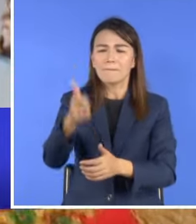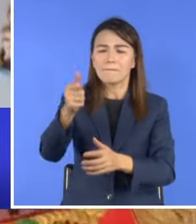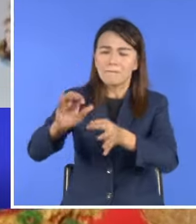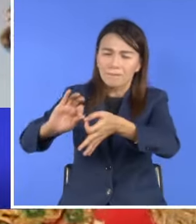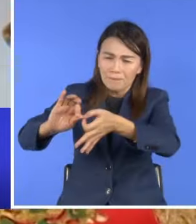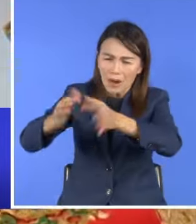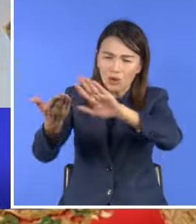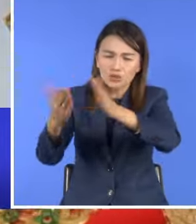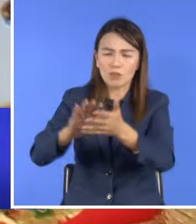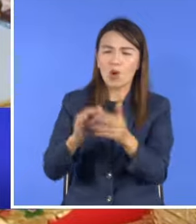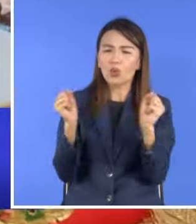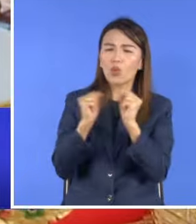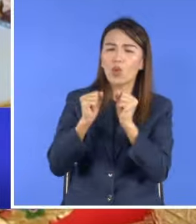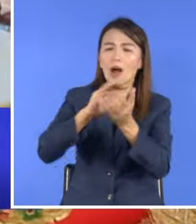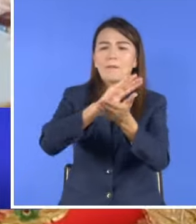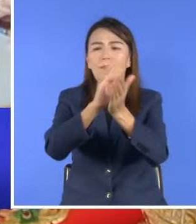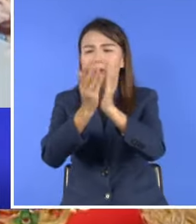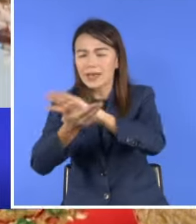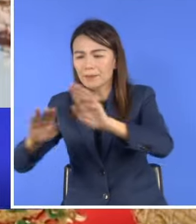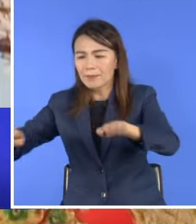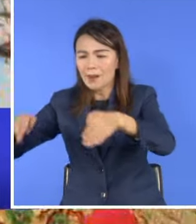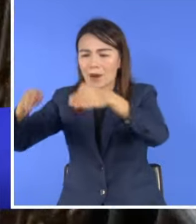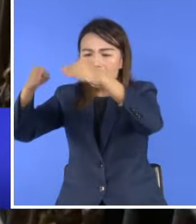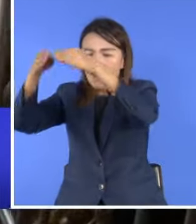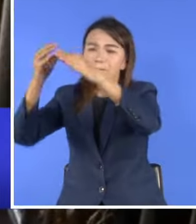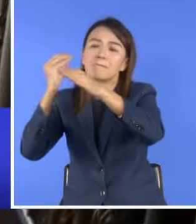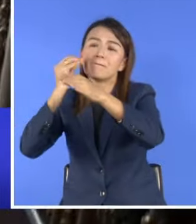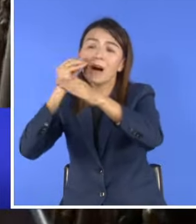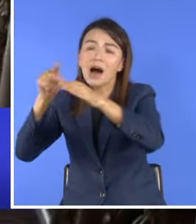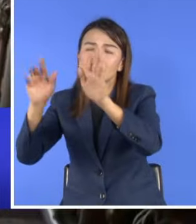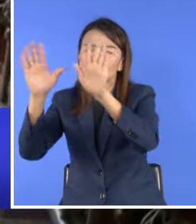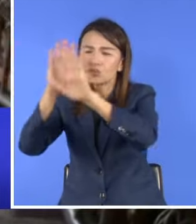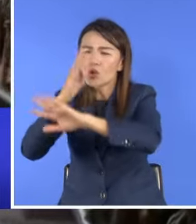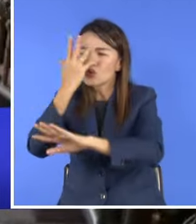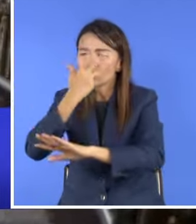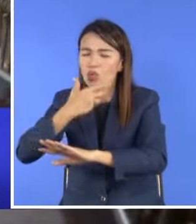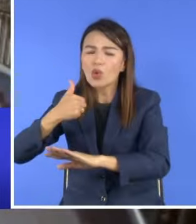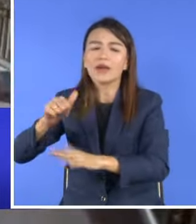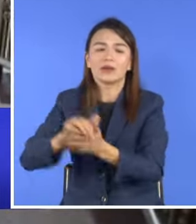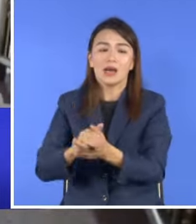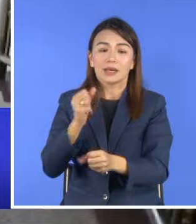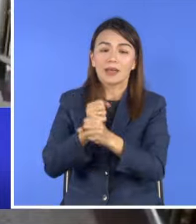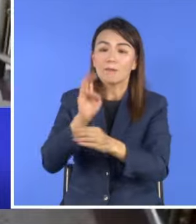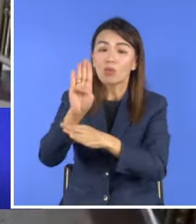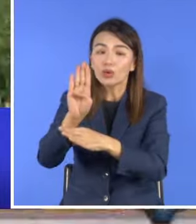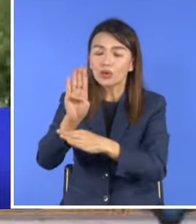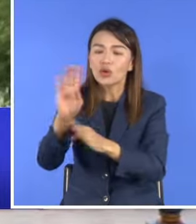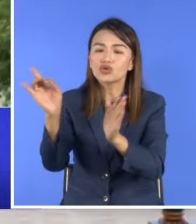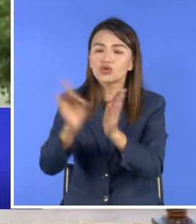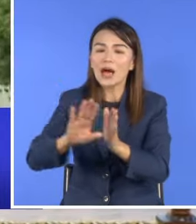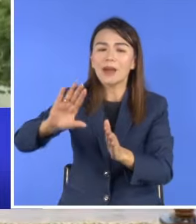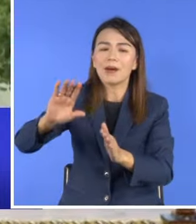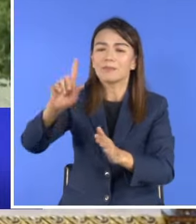ค่ะให้ดูเป็นวิมานหรือบ้านหลังสุดท้ายของคนตายหากเราสร้างกุศลผลบุญมากก็จะไปสู่ภพูมที่